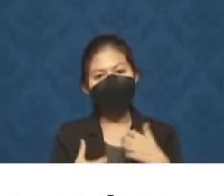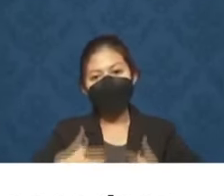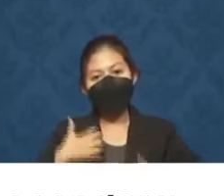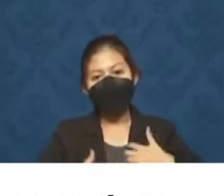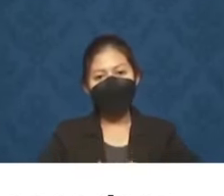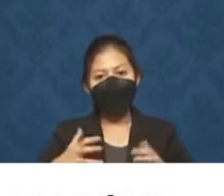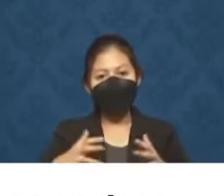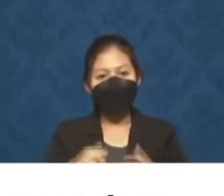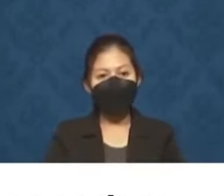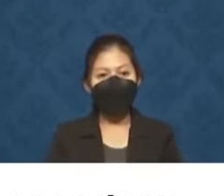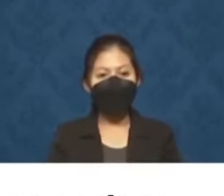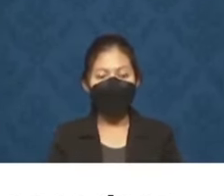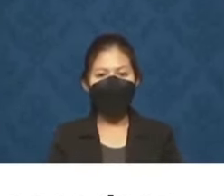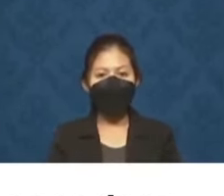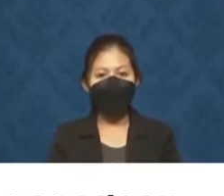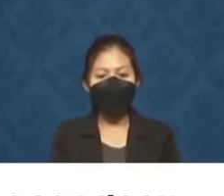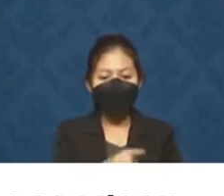ท่านมิ่งขวัญไม่ต้องร้องนะครับ